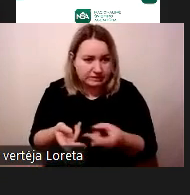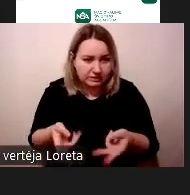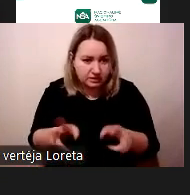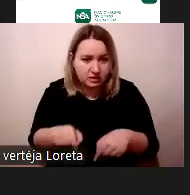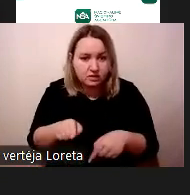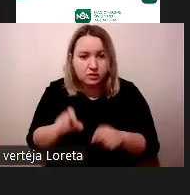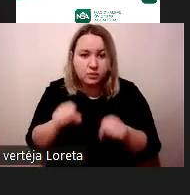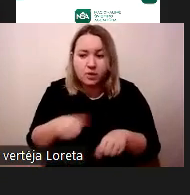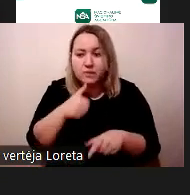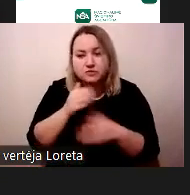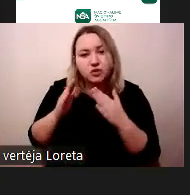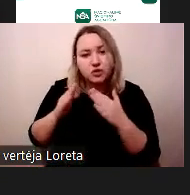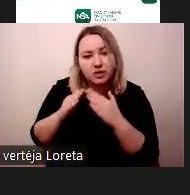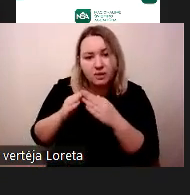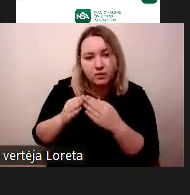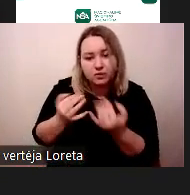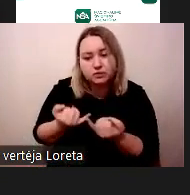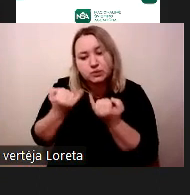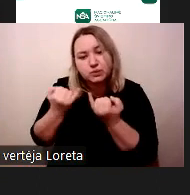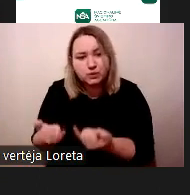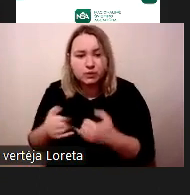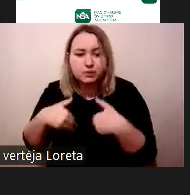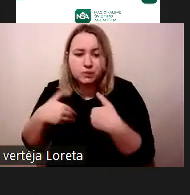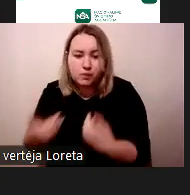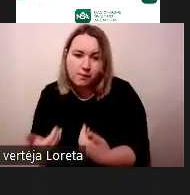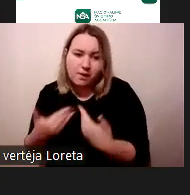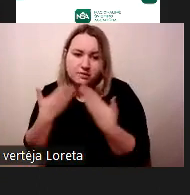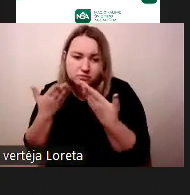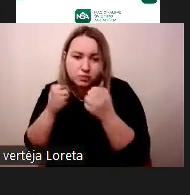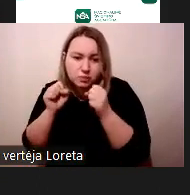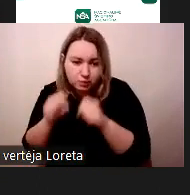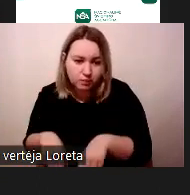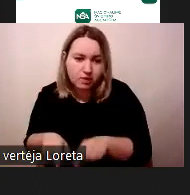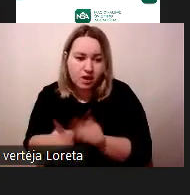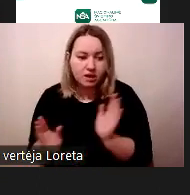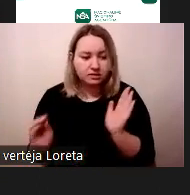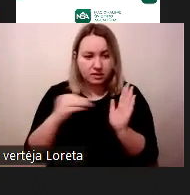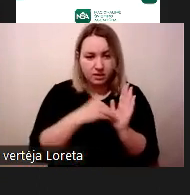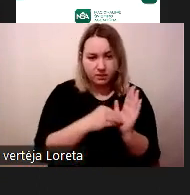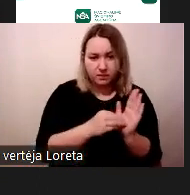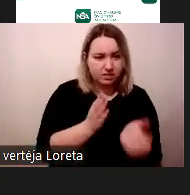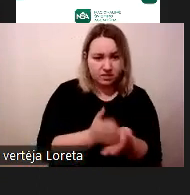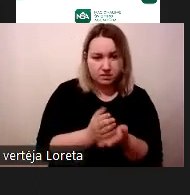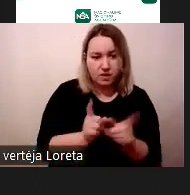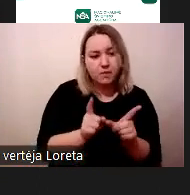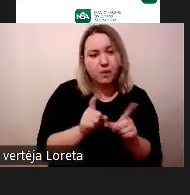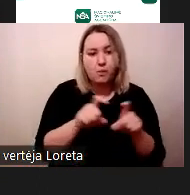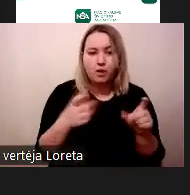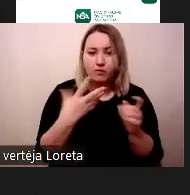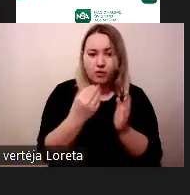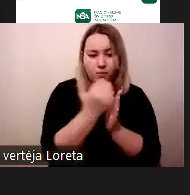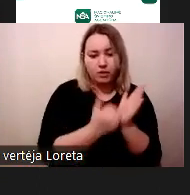skaitoma namuose ir nebūtina to įtraukti į mokyklos programos